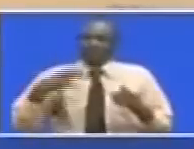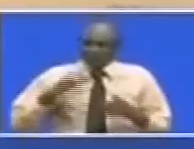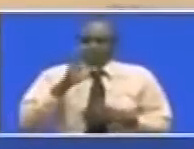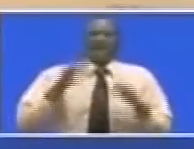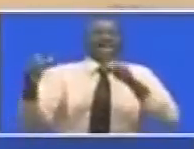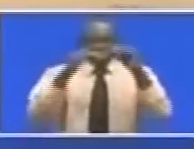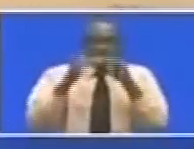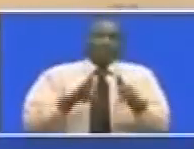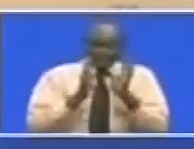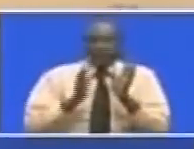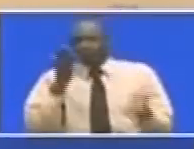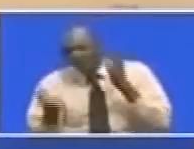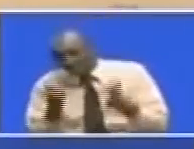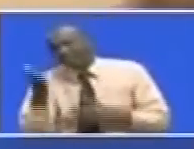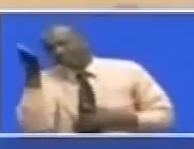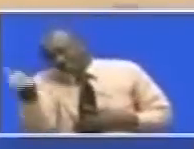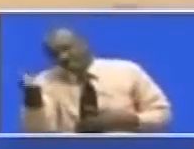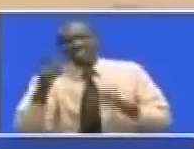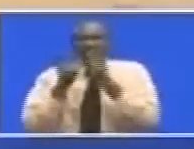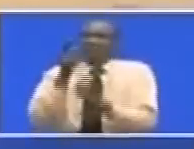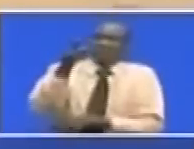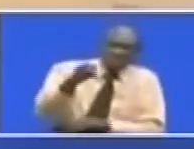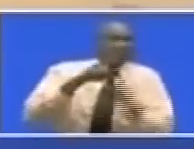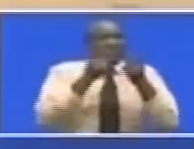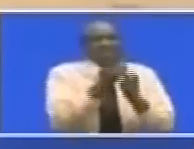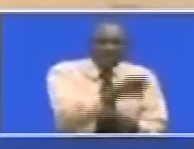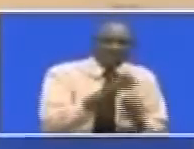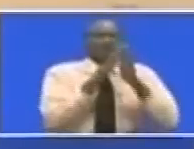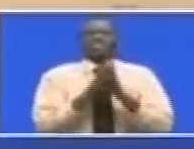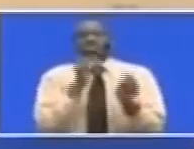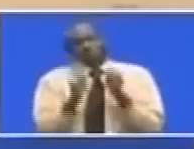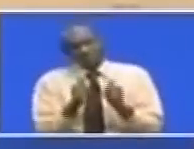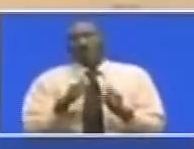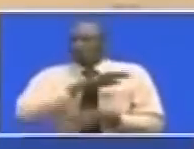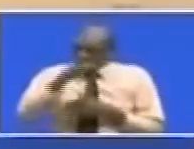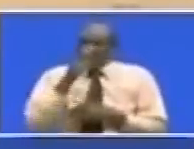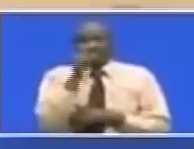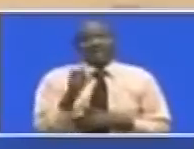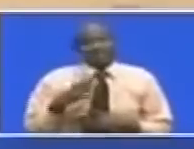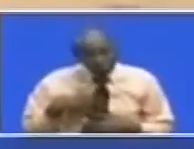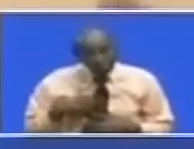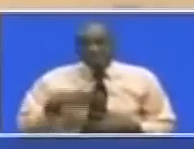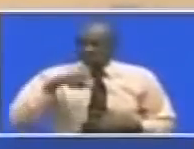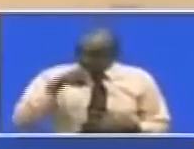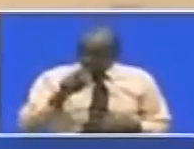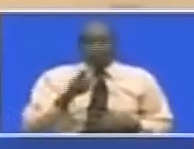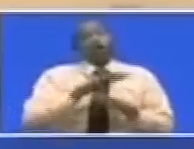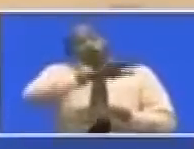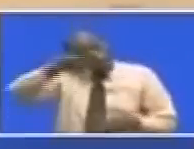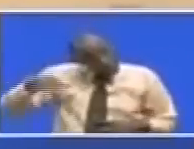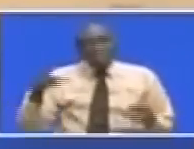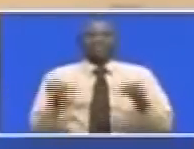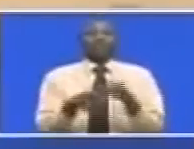kwa jumla. Haijalishi katoka wapi, kabila gani, dini gani. Hilo kwa Watanzania wote. Sio kuniuliza mimi, kwa Watanzania wote.